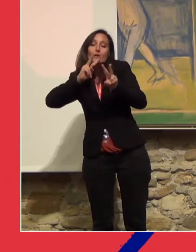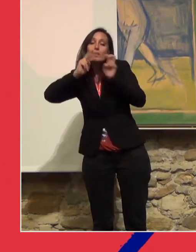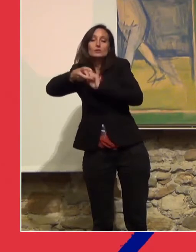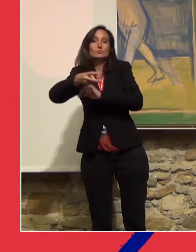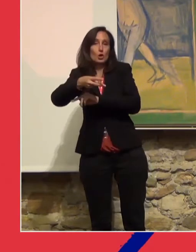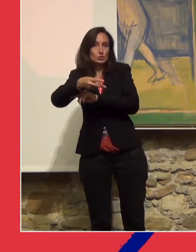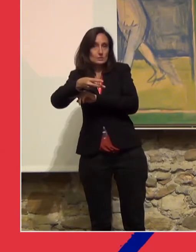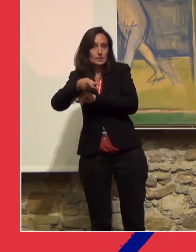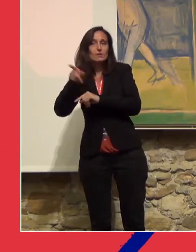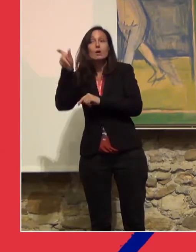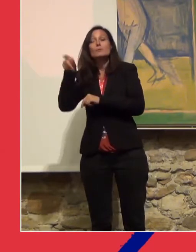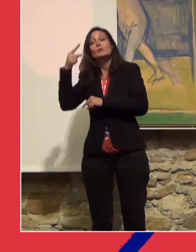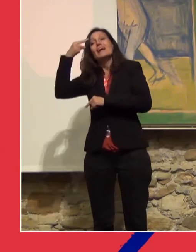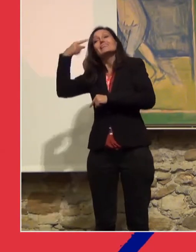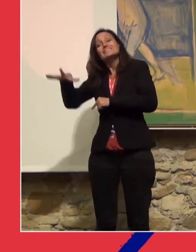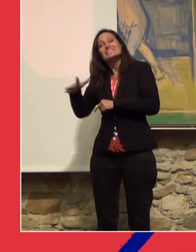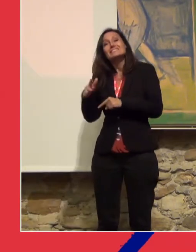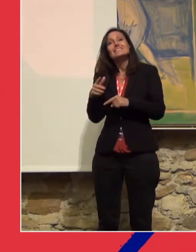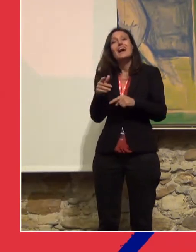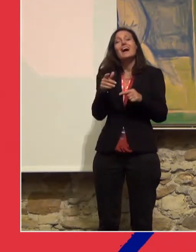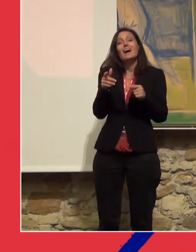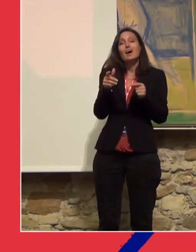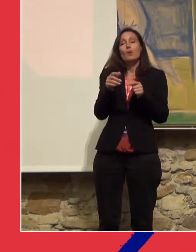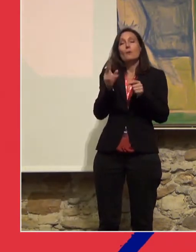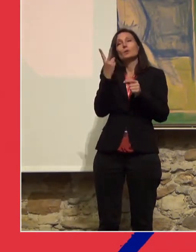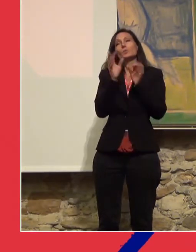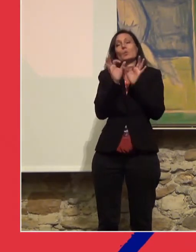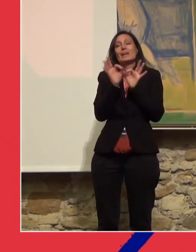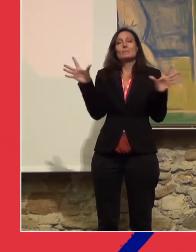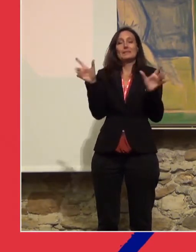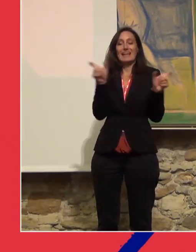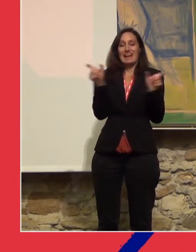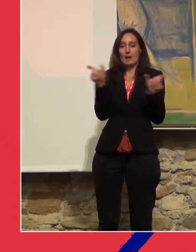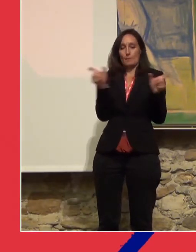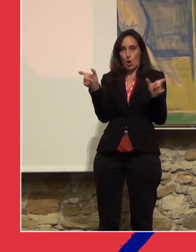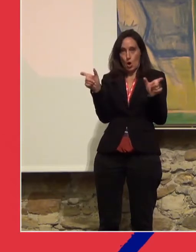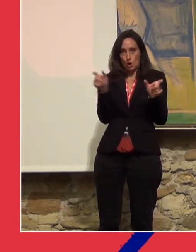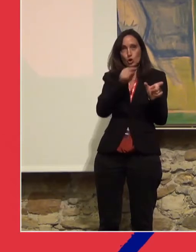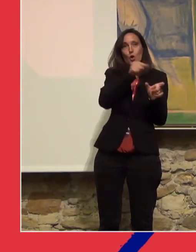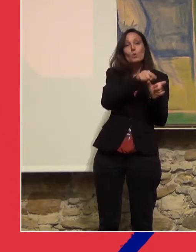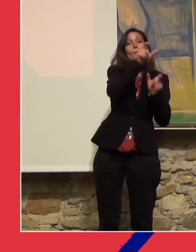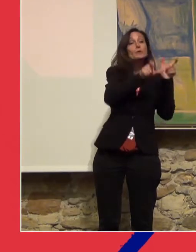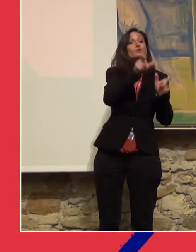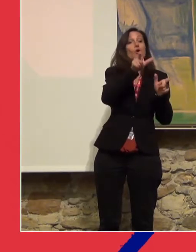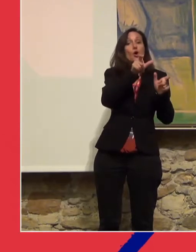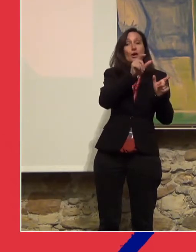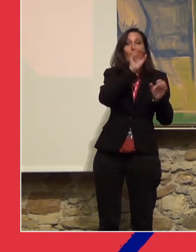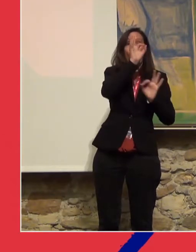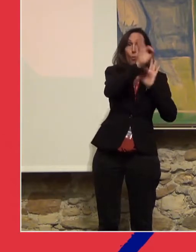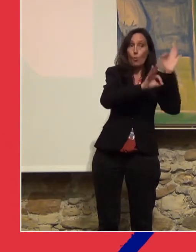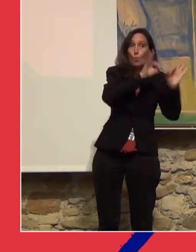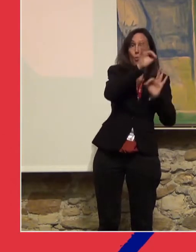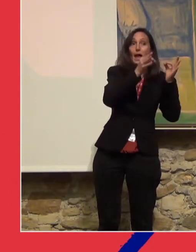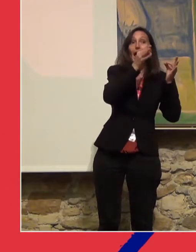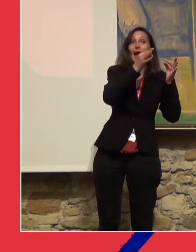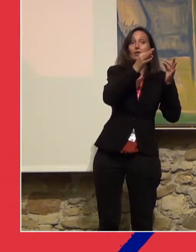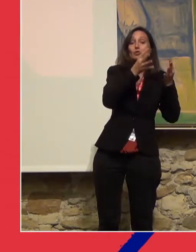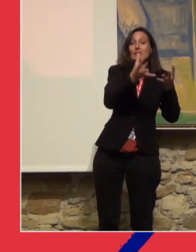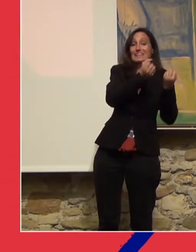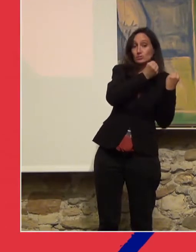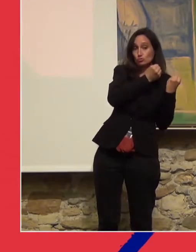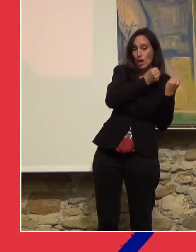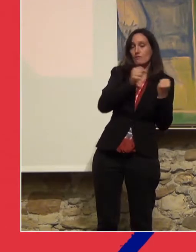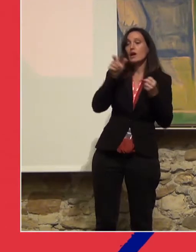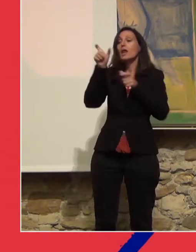libertà, la libertà di chi è curato e la libertà di chi cura. È un'avventura di conoscenza,